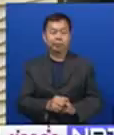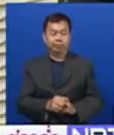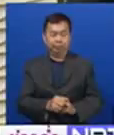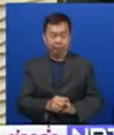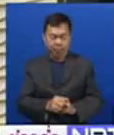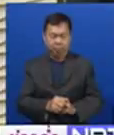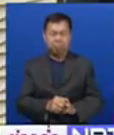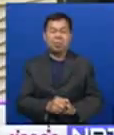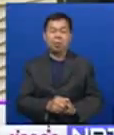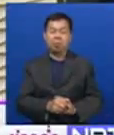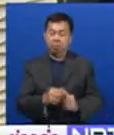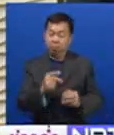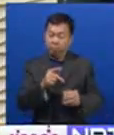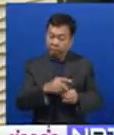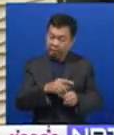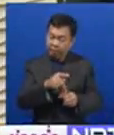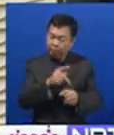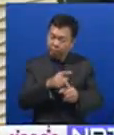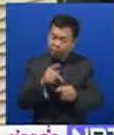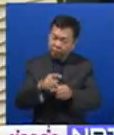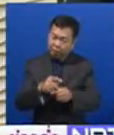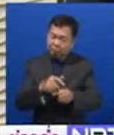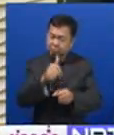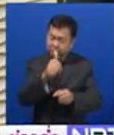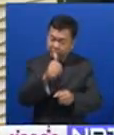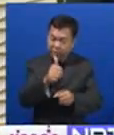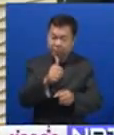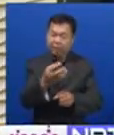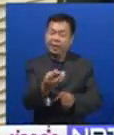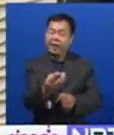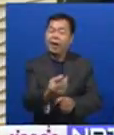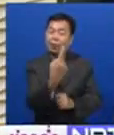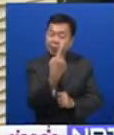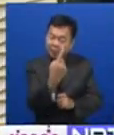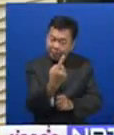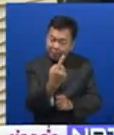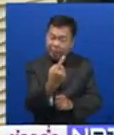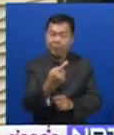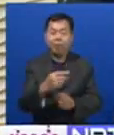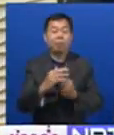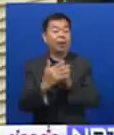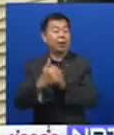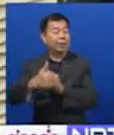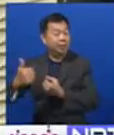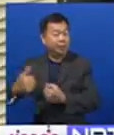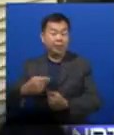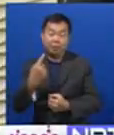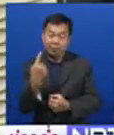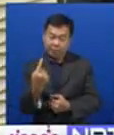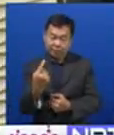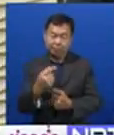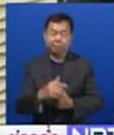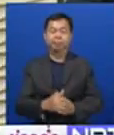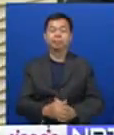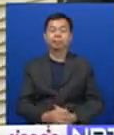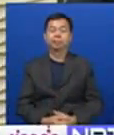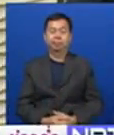ดีที่สุดเนี่ยก็คือข้าว1ครั้งบวกกับพืชอายุสั้น1ครั้งบวกกับกิจกรรมอื่นนี่ดีที่สุด